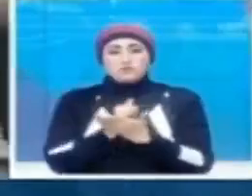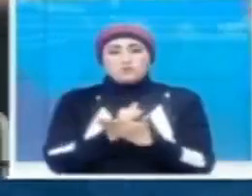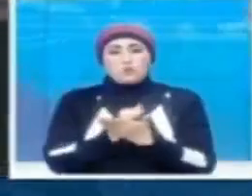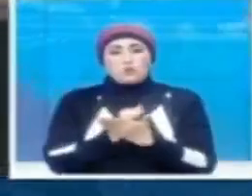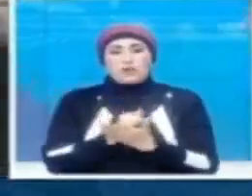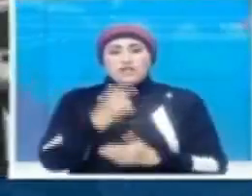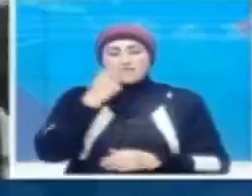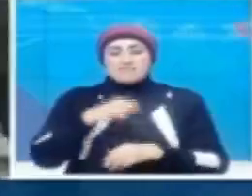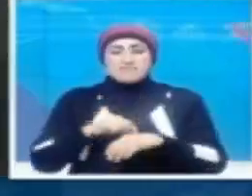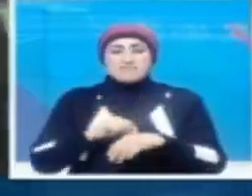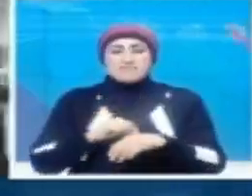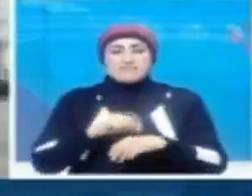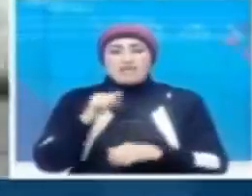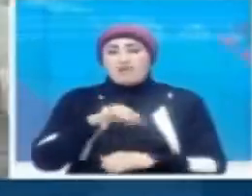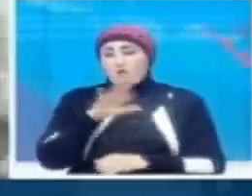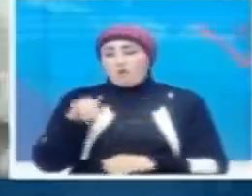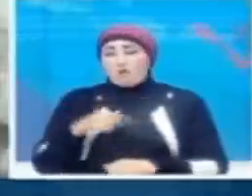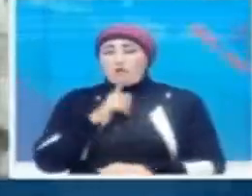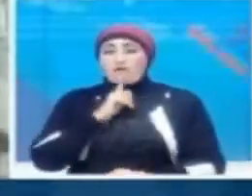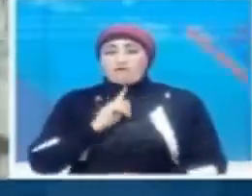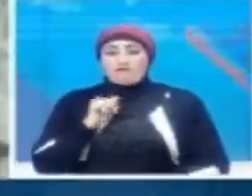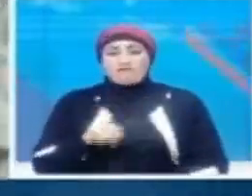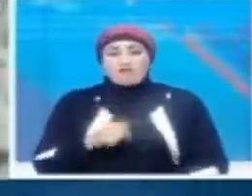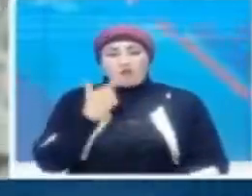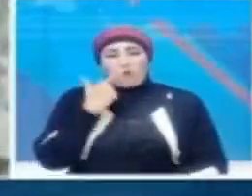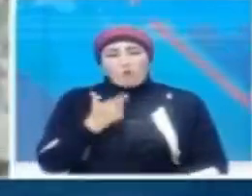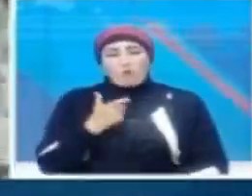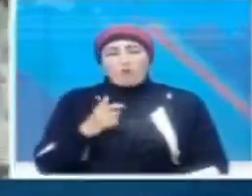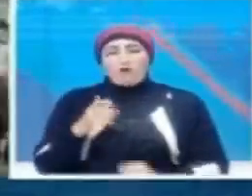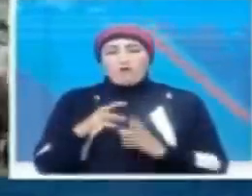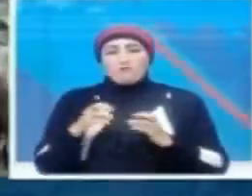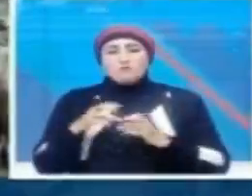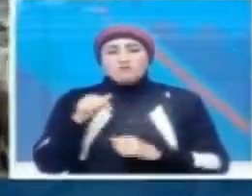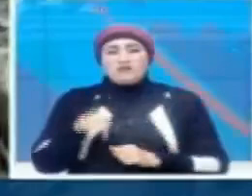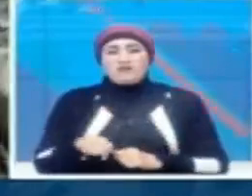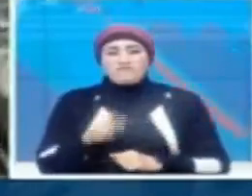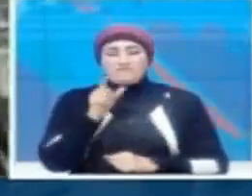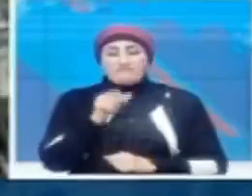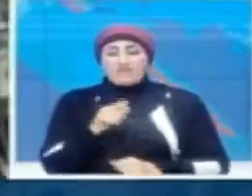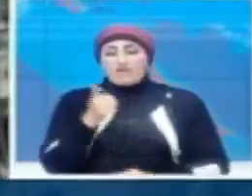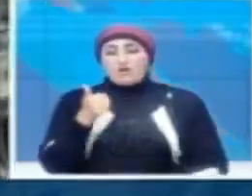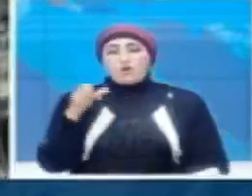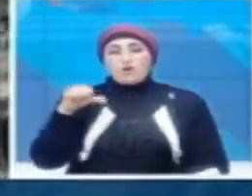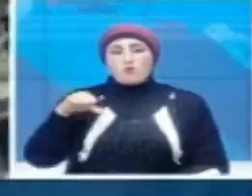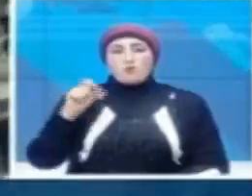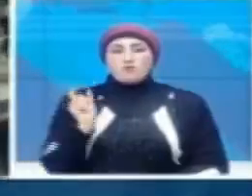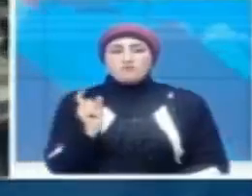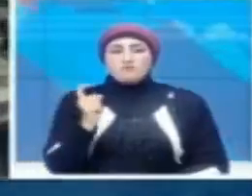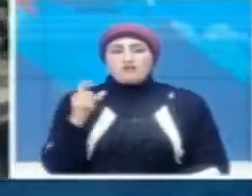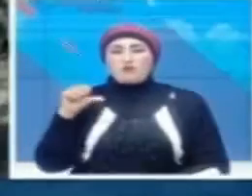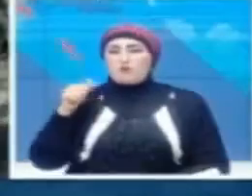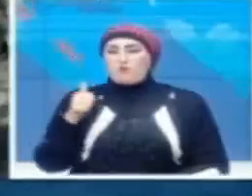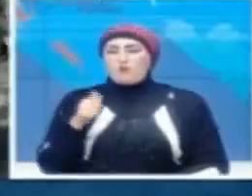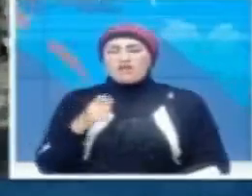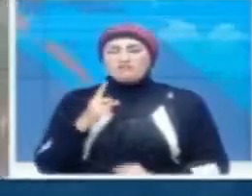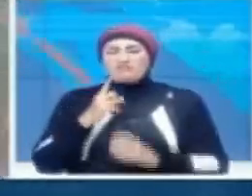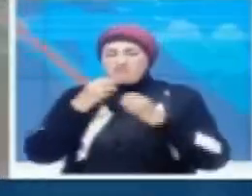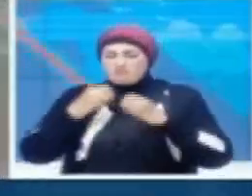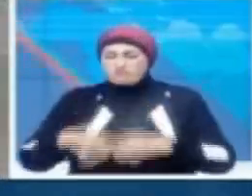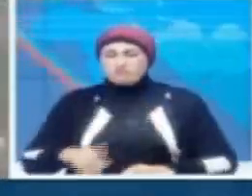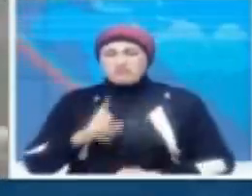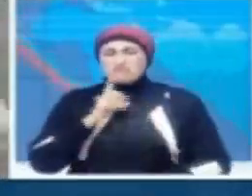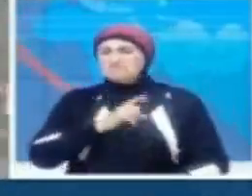إلى حماية المدنيين في رفح، بينما وصف فيليب لازاريني مفوض أونروا الوضع الإنساني هناك بأنه ميؤوس منه